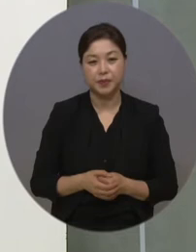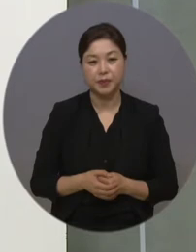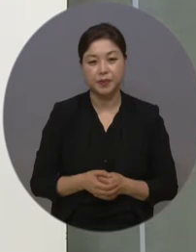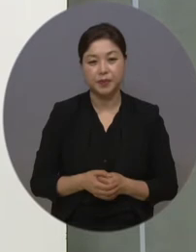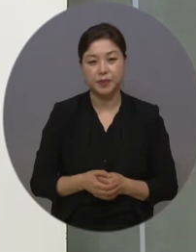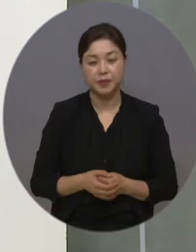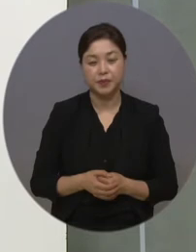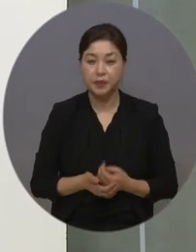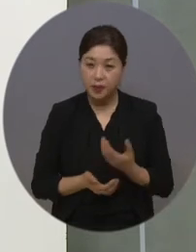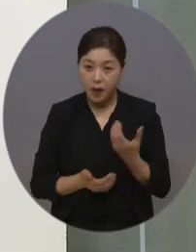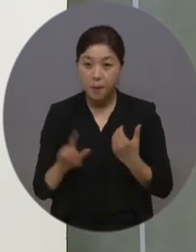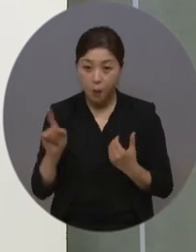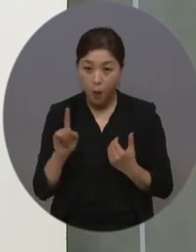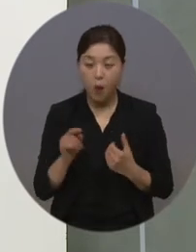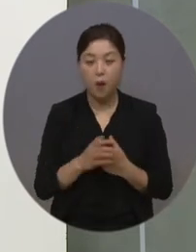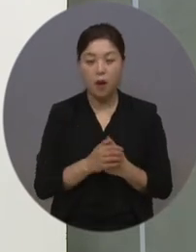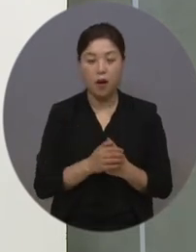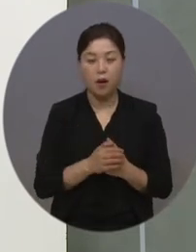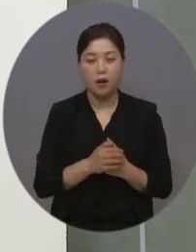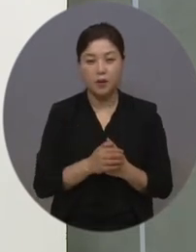예를 들어 아까 예방